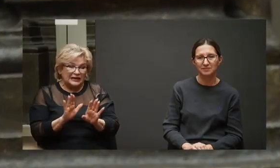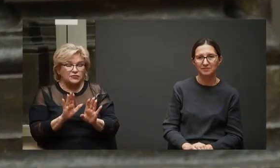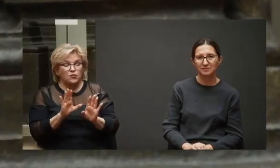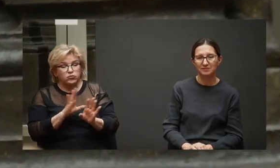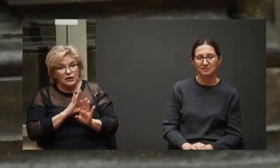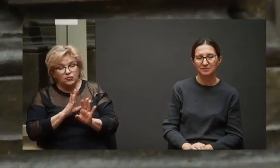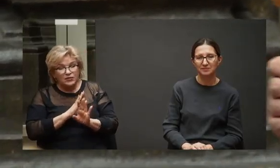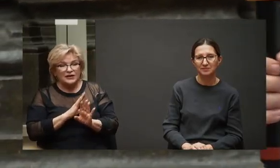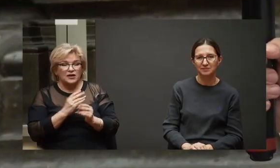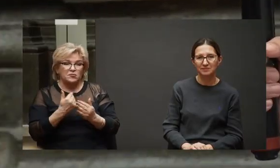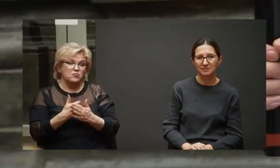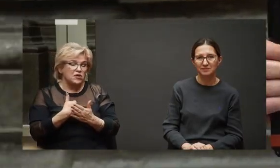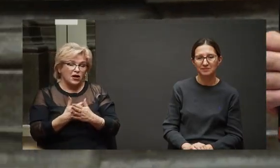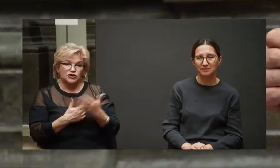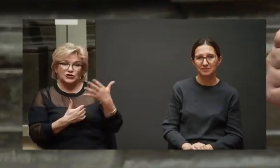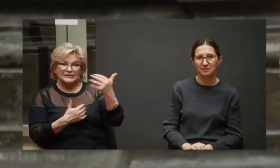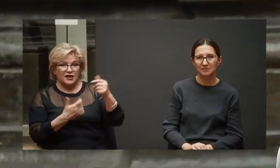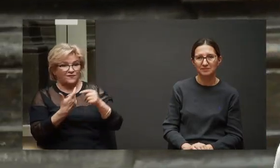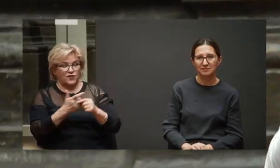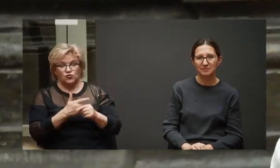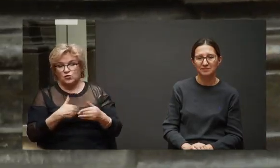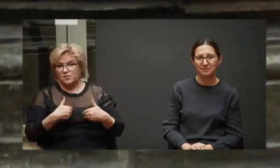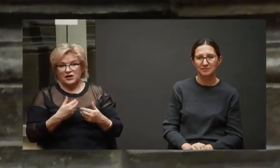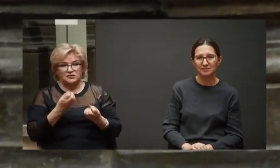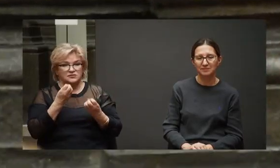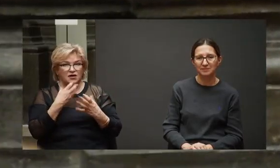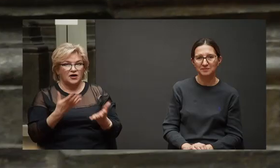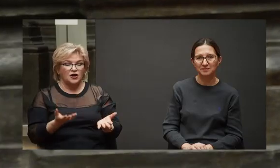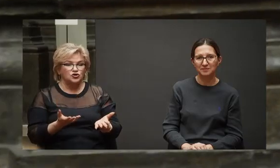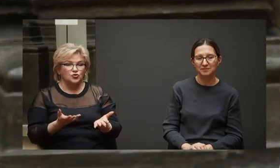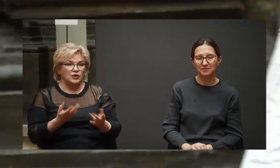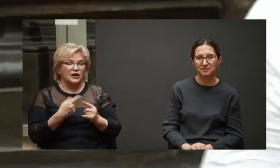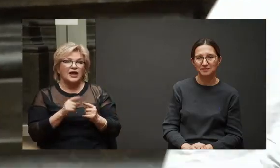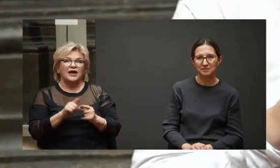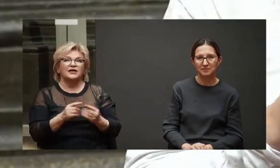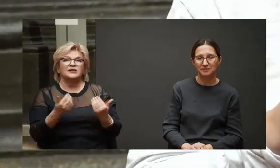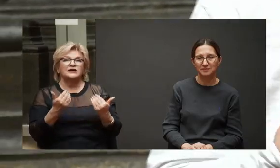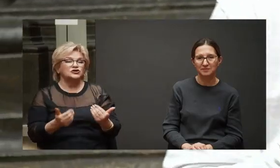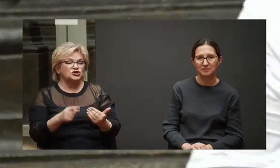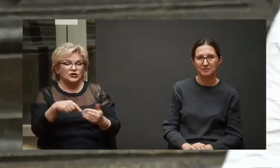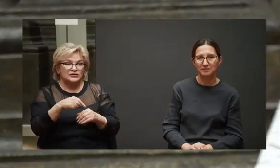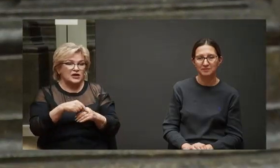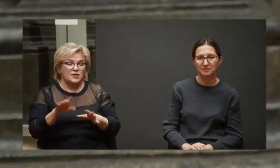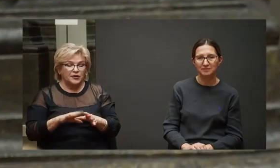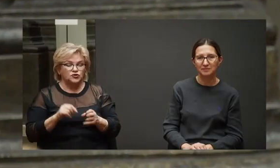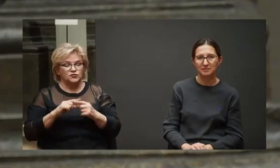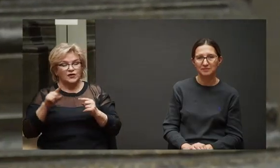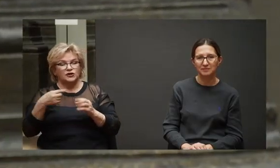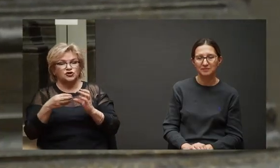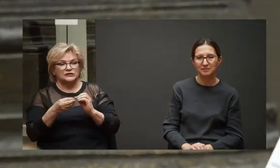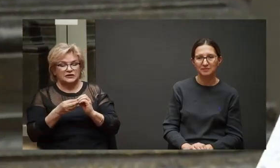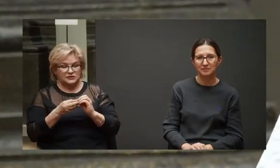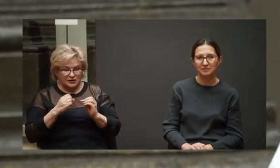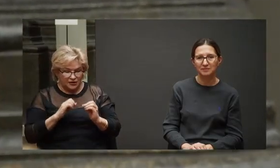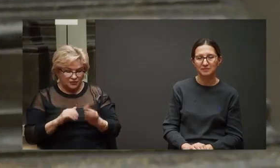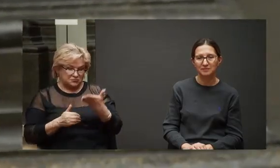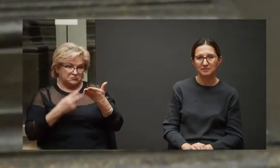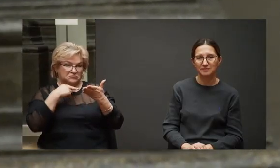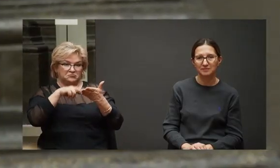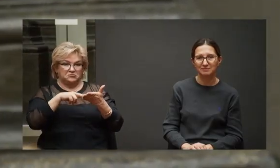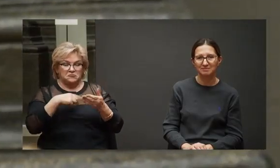Были. Мне кажется, селфи это очень полезно и хорошо. И это ты сейчас не почувствовал, а потом через 10 лет открыл и